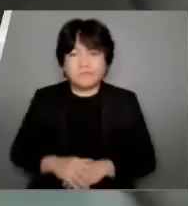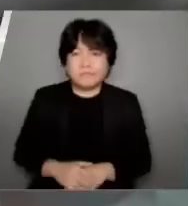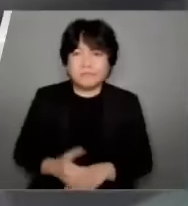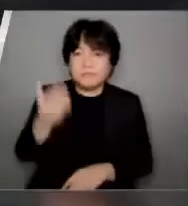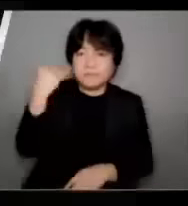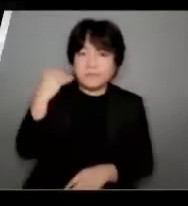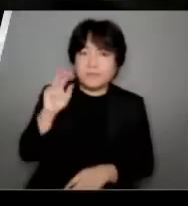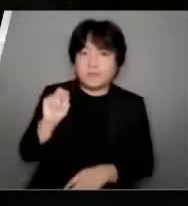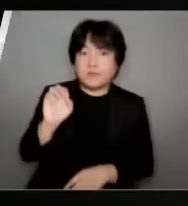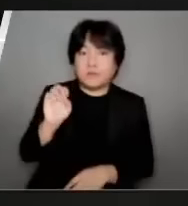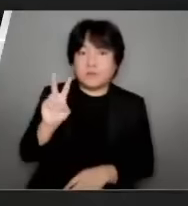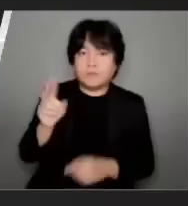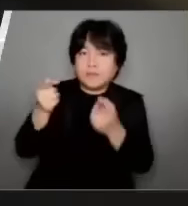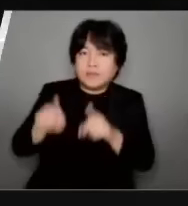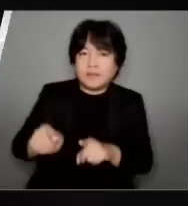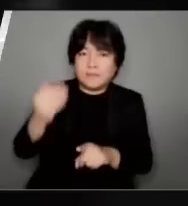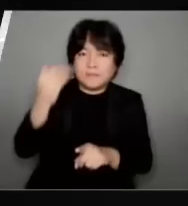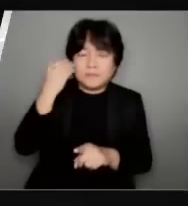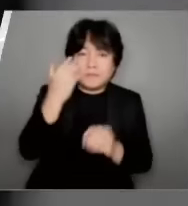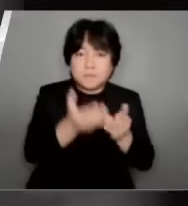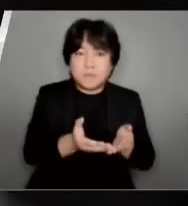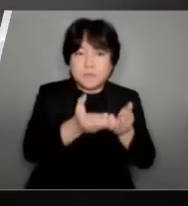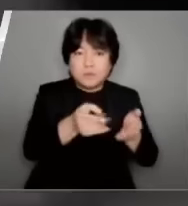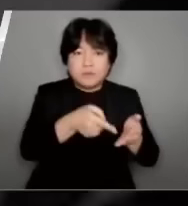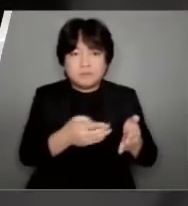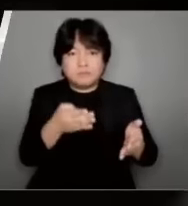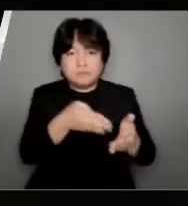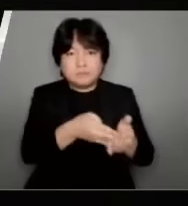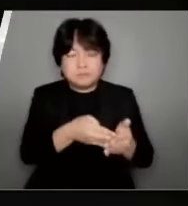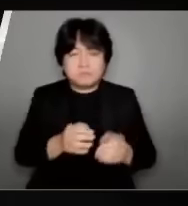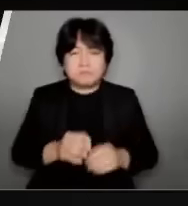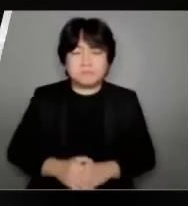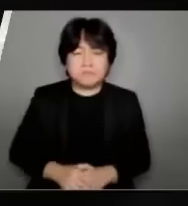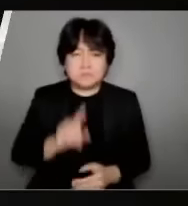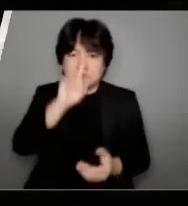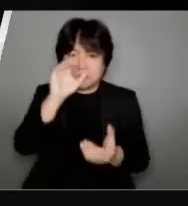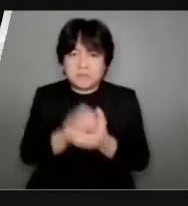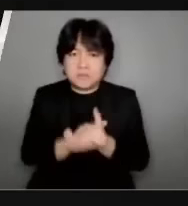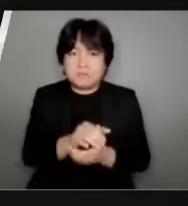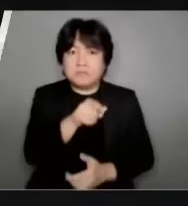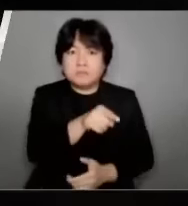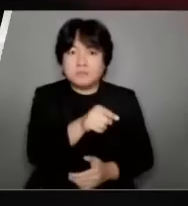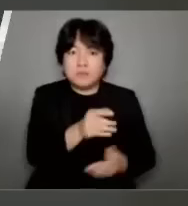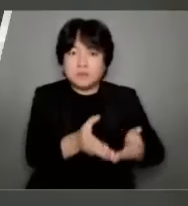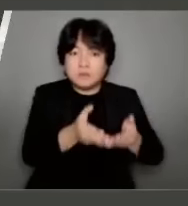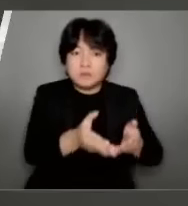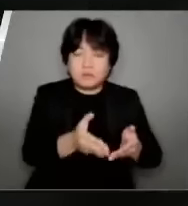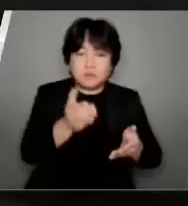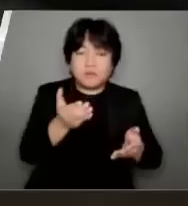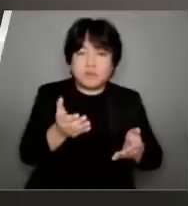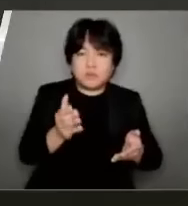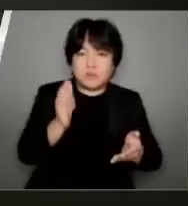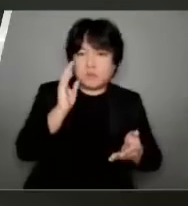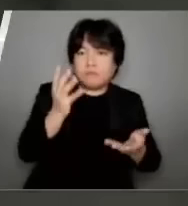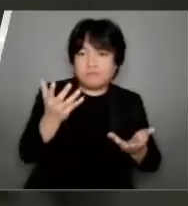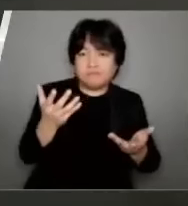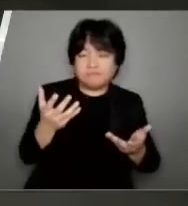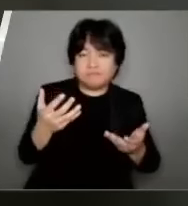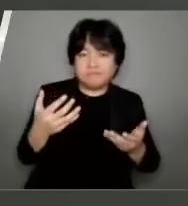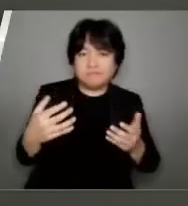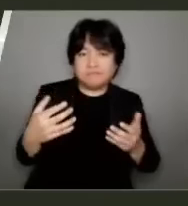sa Red Sea. Pinaniniwalaan ang grupong ito ang nasa likod ng panibagong pag-atake sa barko sa Red Sea, ang Mount Zion,